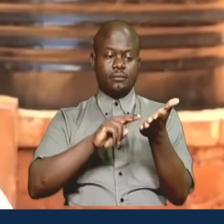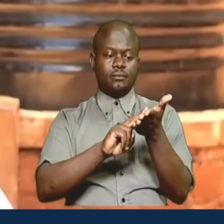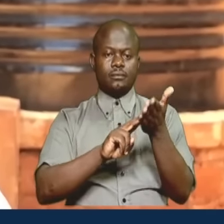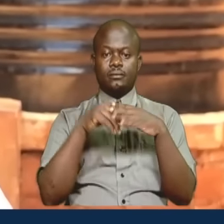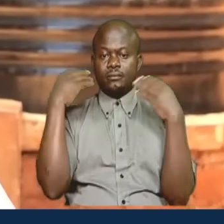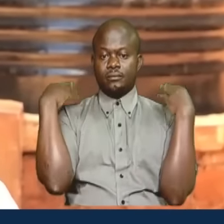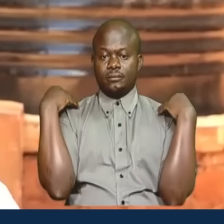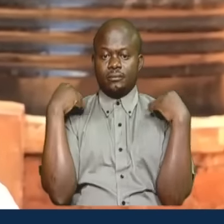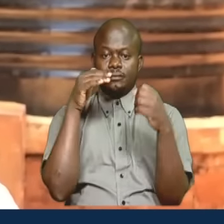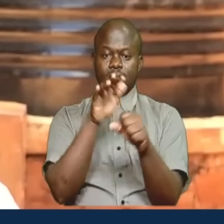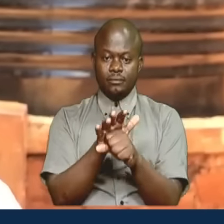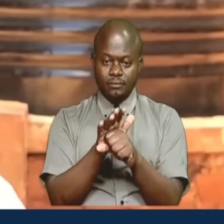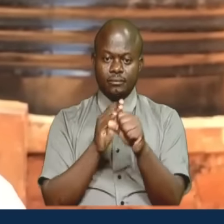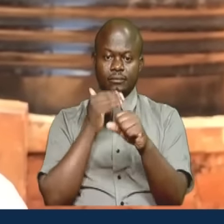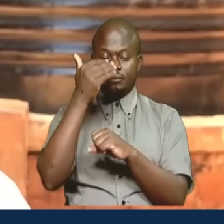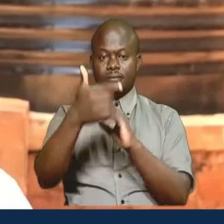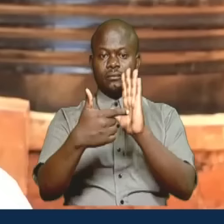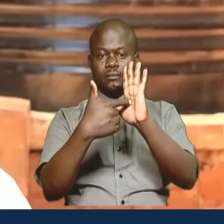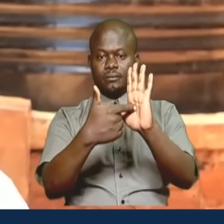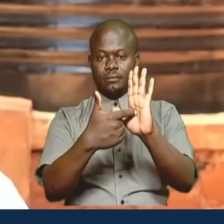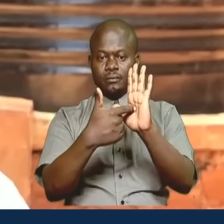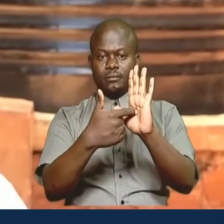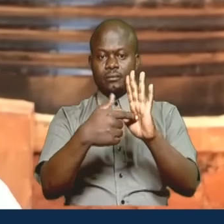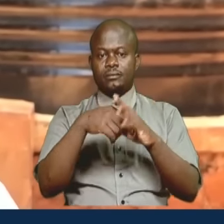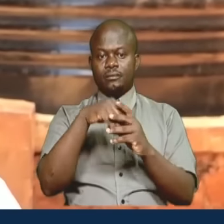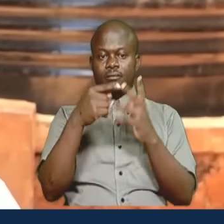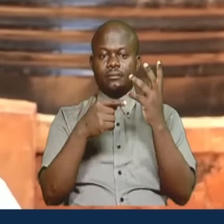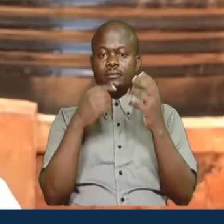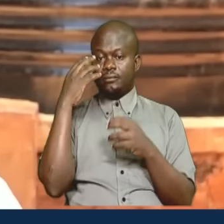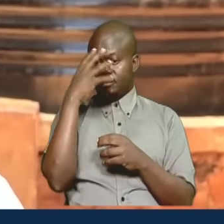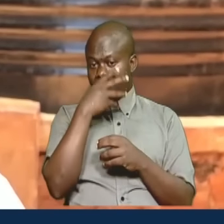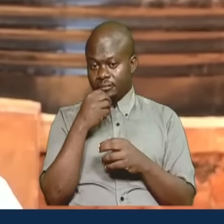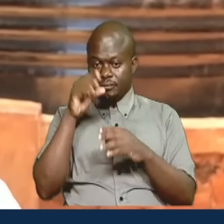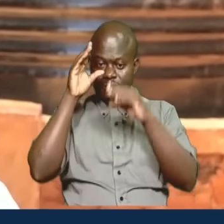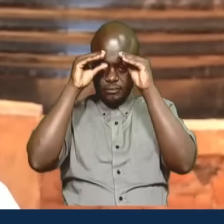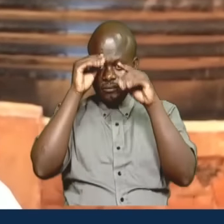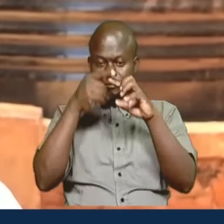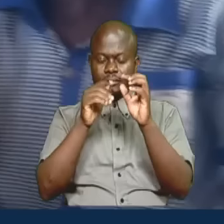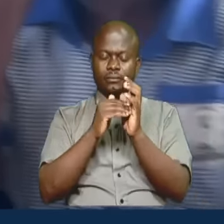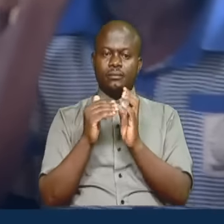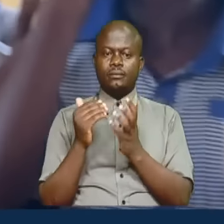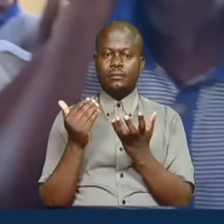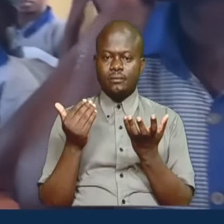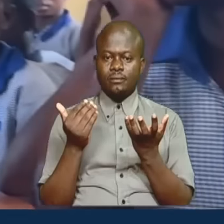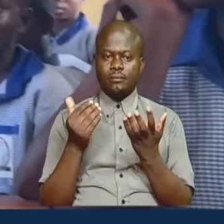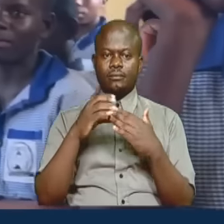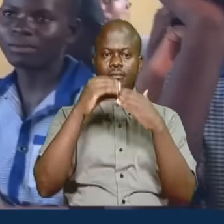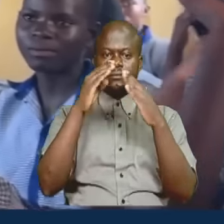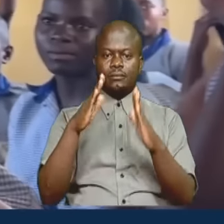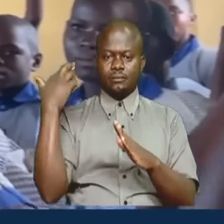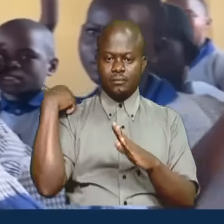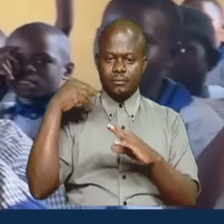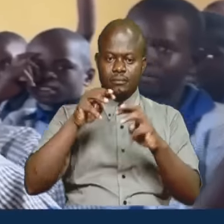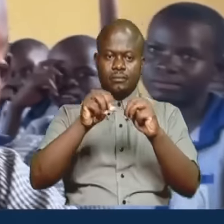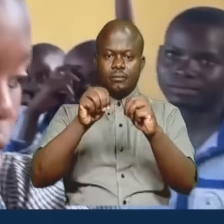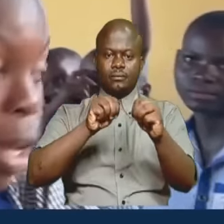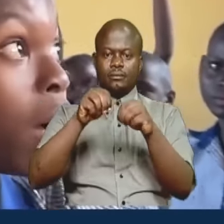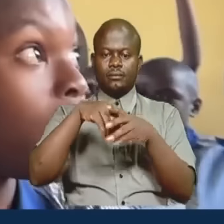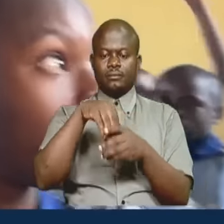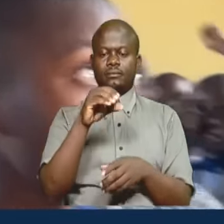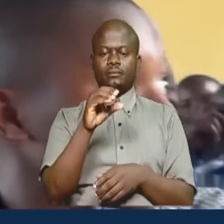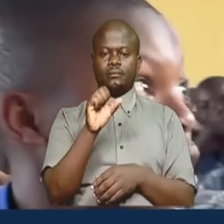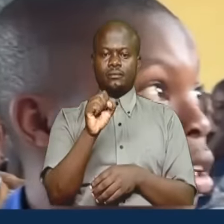myinshi tukabereka gahunda ibyiza byo kwiga no gusubira mu masomo. Umuyobozi ushinzwe icungamutungo muri